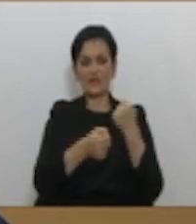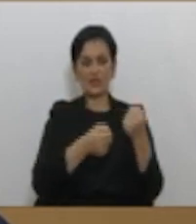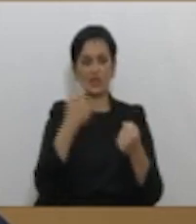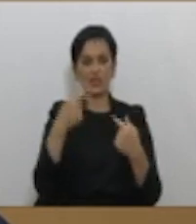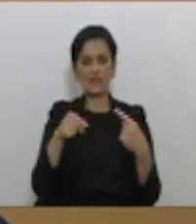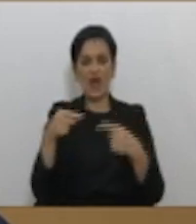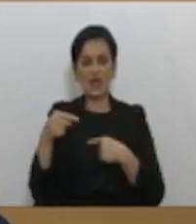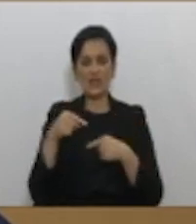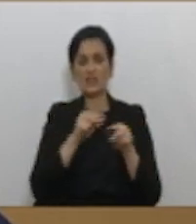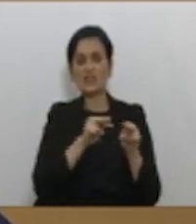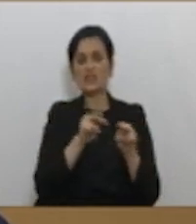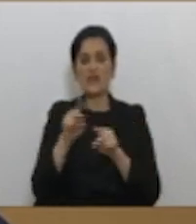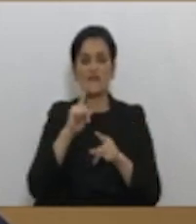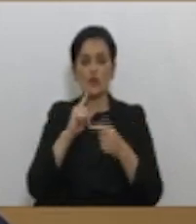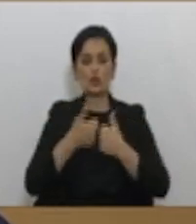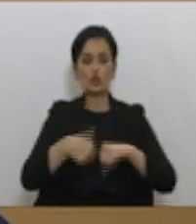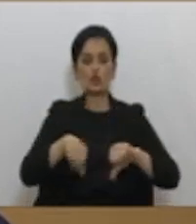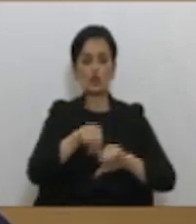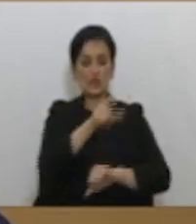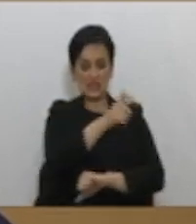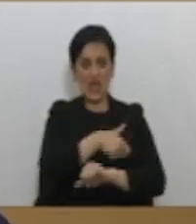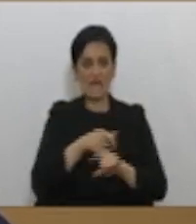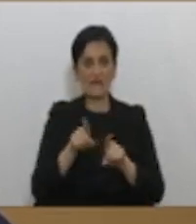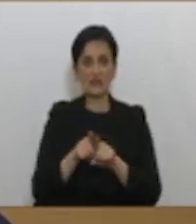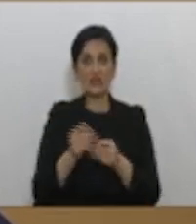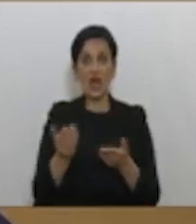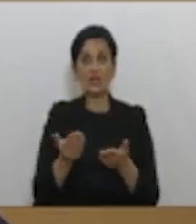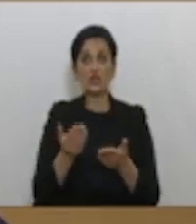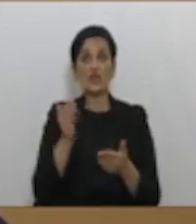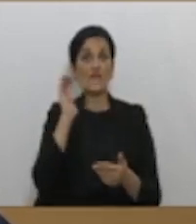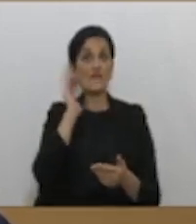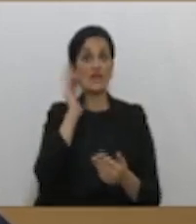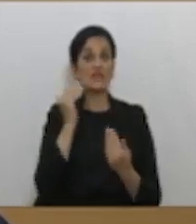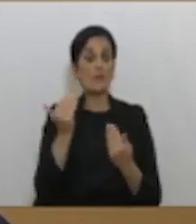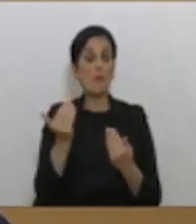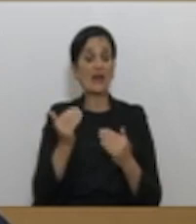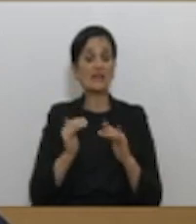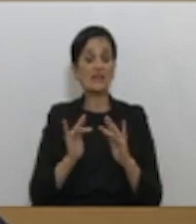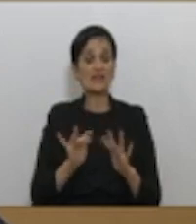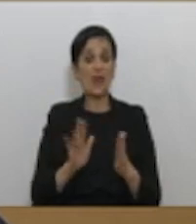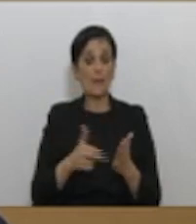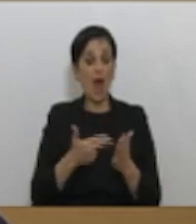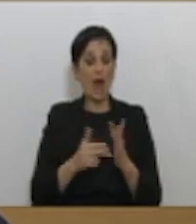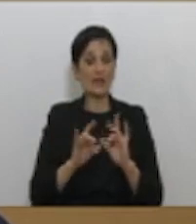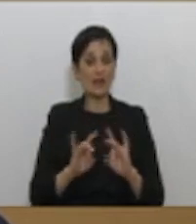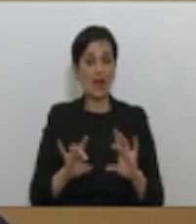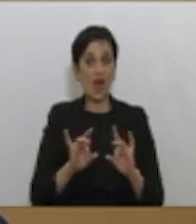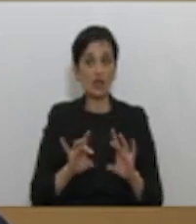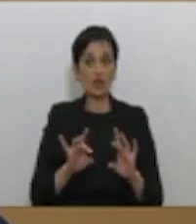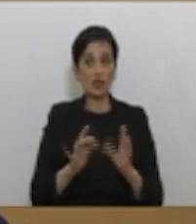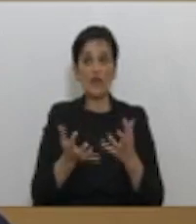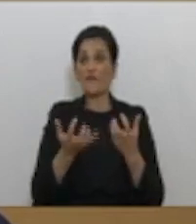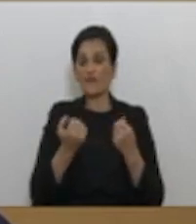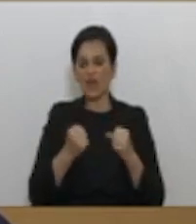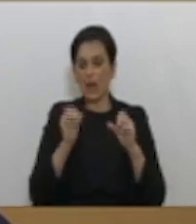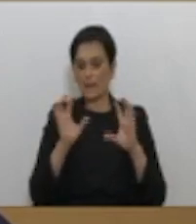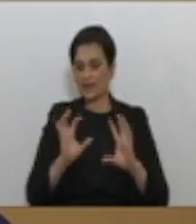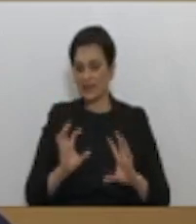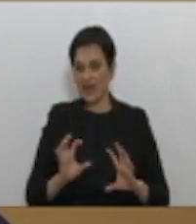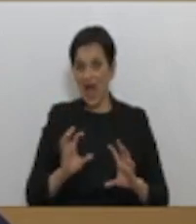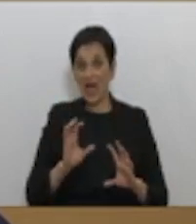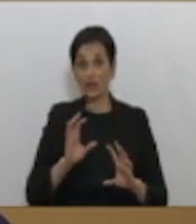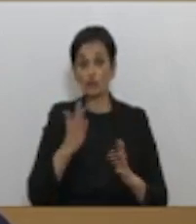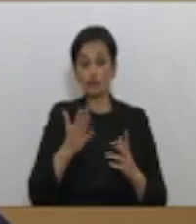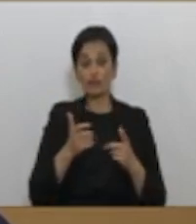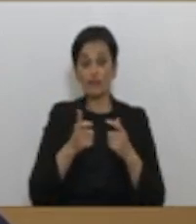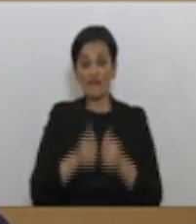უწყების სამეთვალყურო საბჭოს წევრებსაც კი და ვისმენთ მათ საქმიანობას ანგარიშს. Ვიღებთ კანონებს ვეტოს